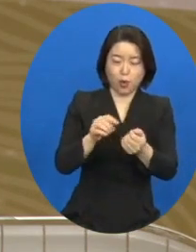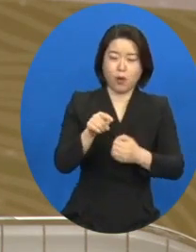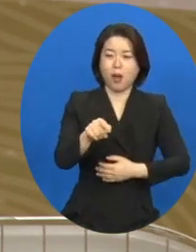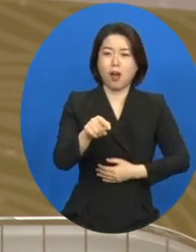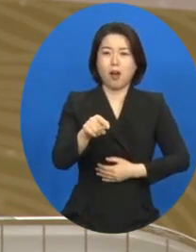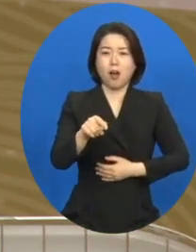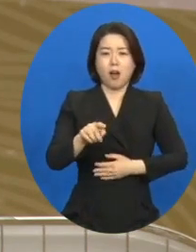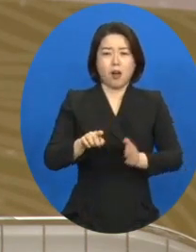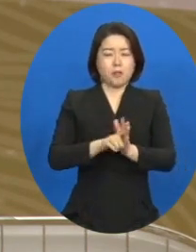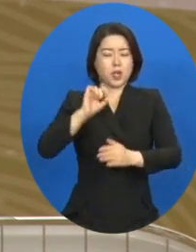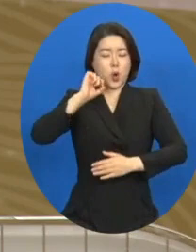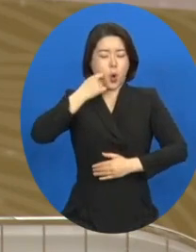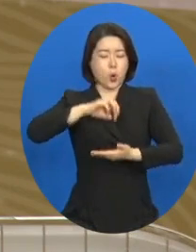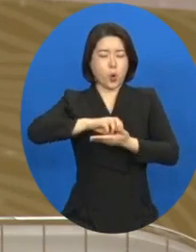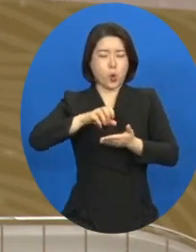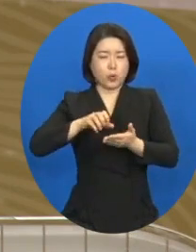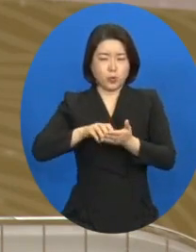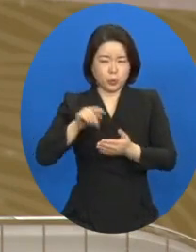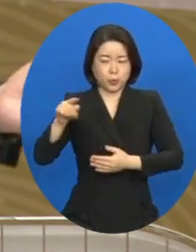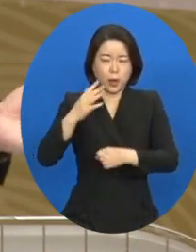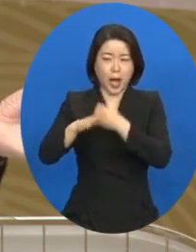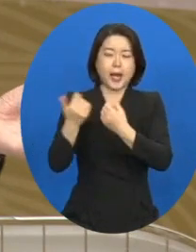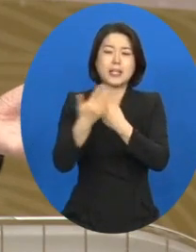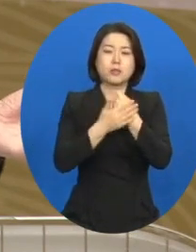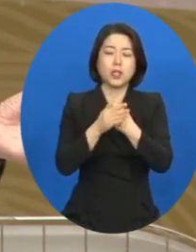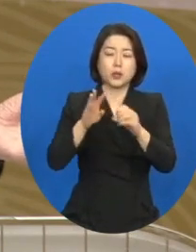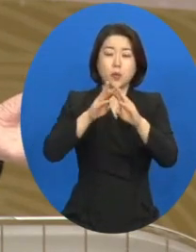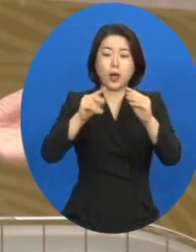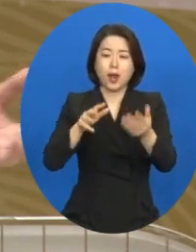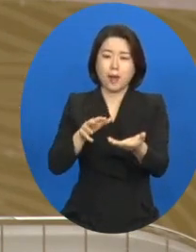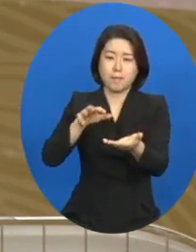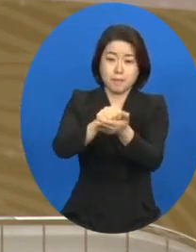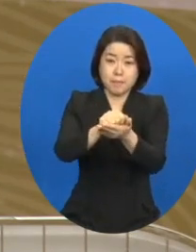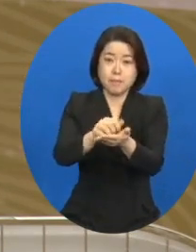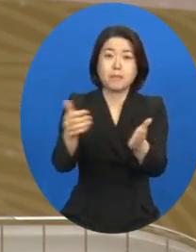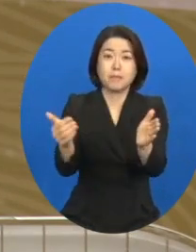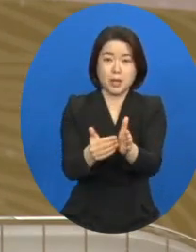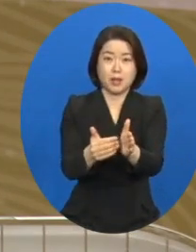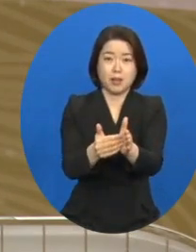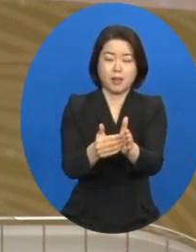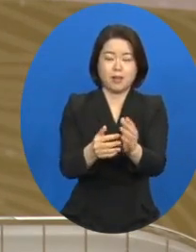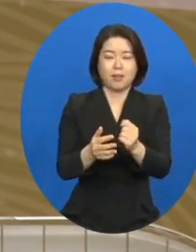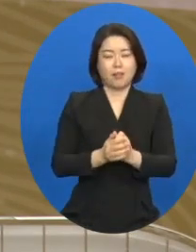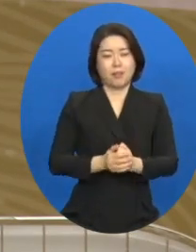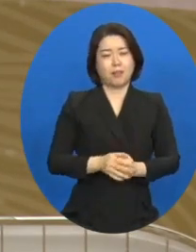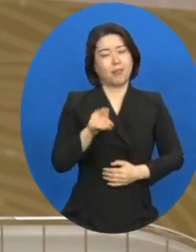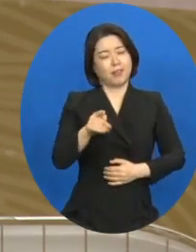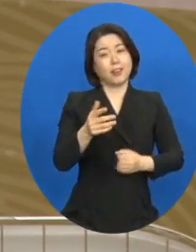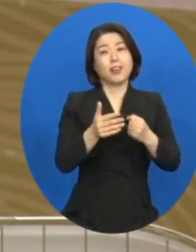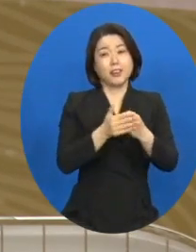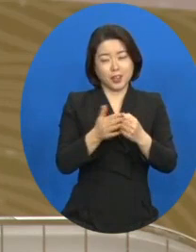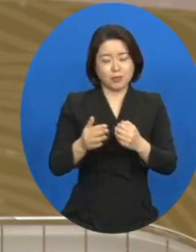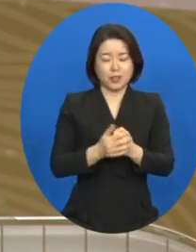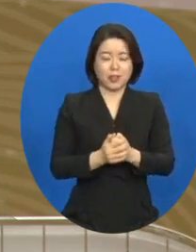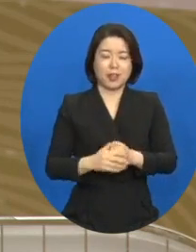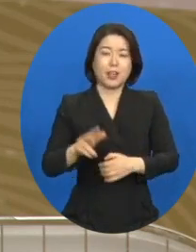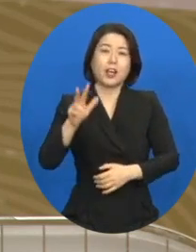믿어지지 않는 하나님의 은혜로 가나안 땅을 정복을 했습니다. 자, 이랬다면